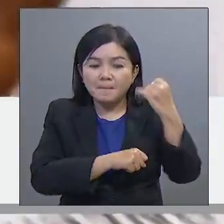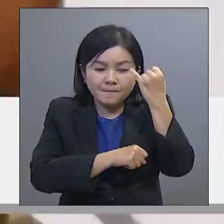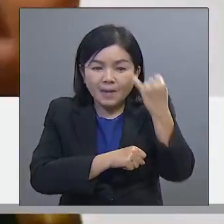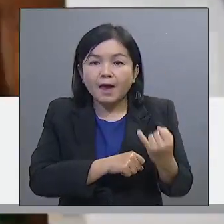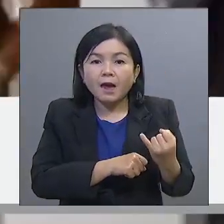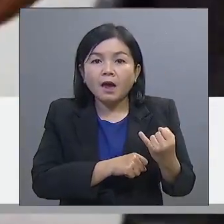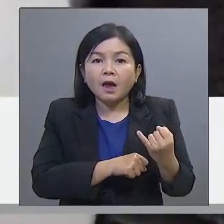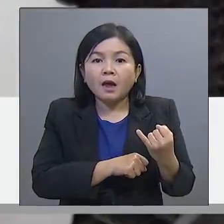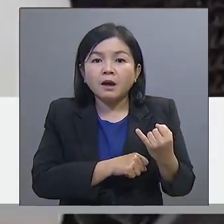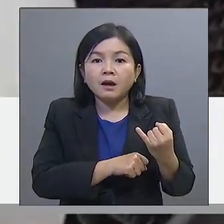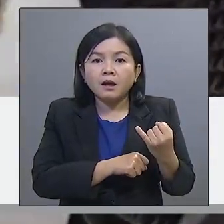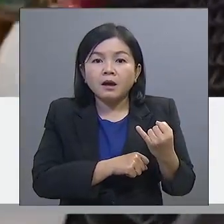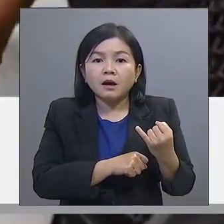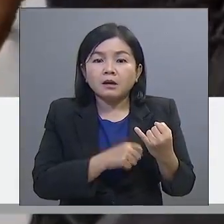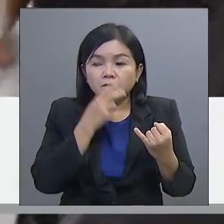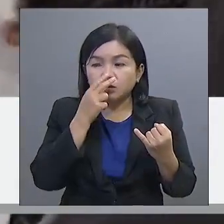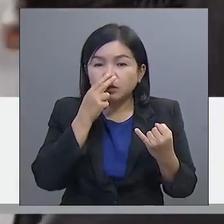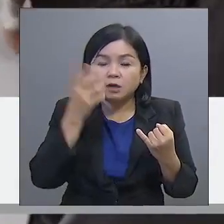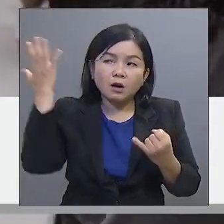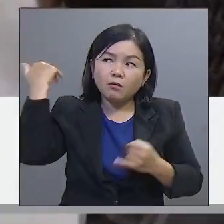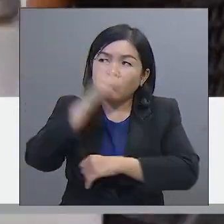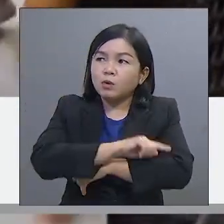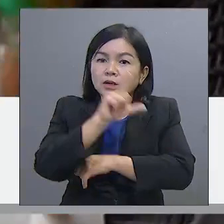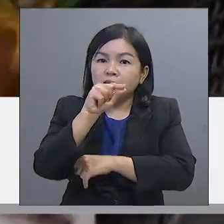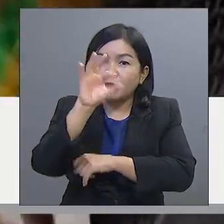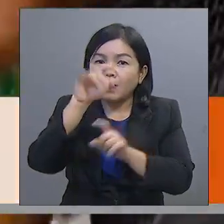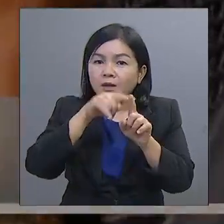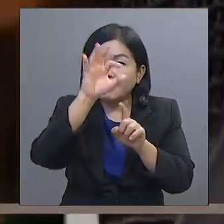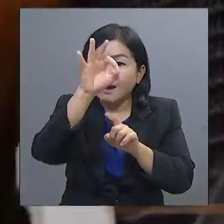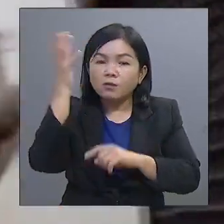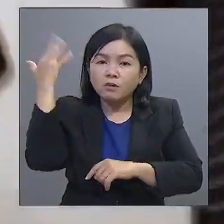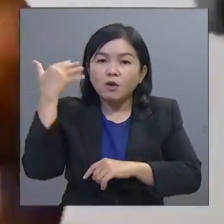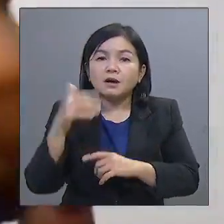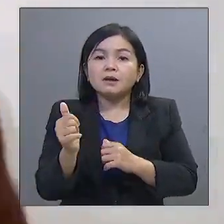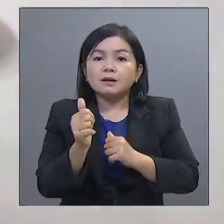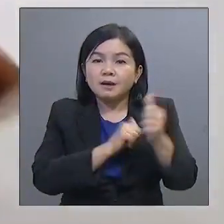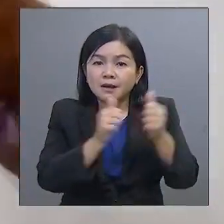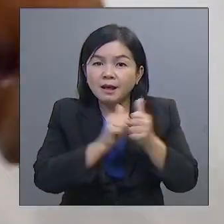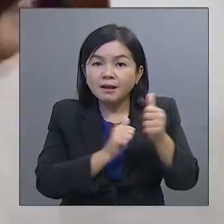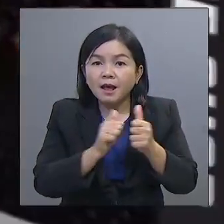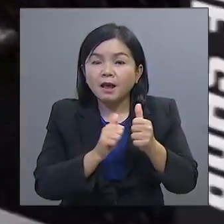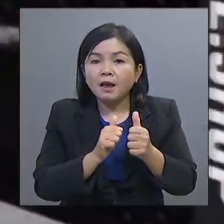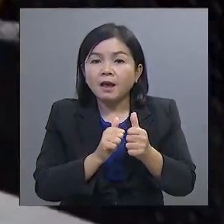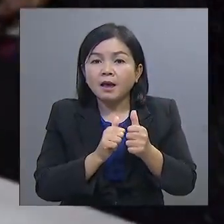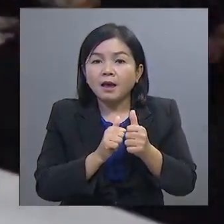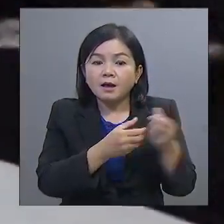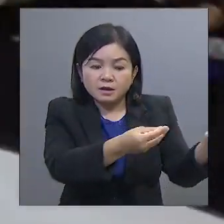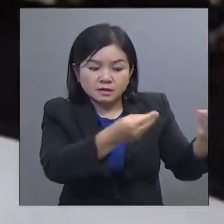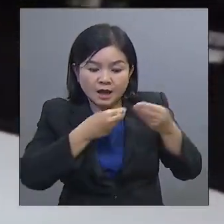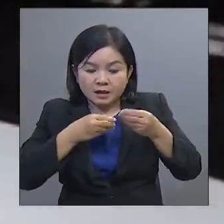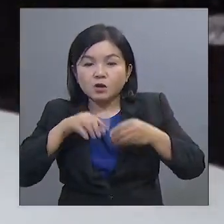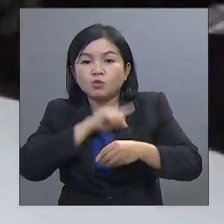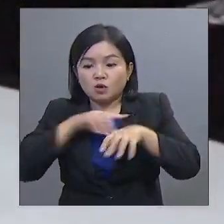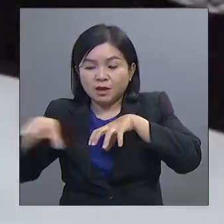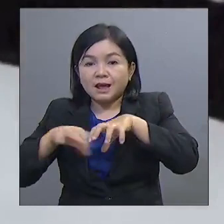แชมป์ชนิดที่ขาดนะคะเมื่อวันที่29กันยายนในไฟนี้ฝ่ายจัดไม่ให้เสียโบ๊ทฐานะผู้จัดการแ